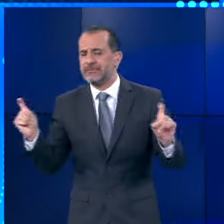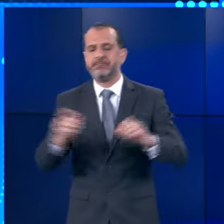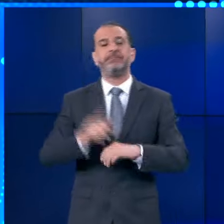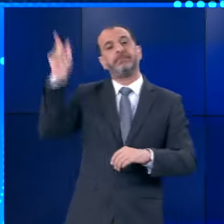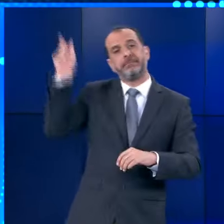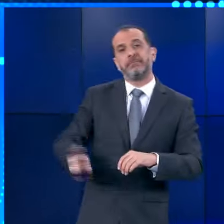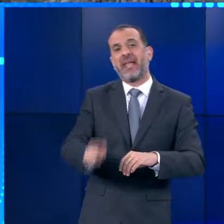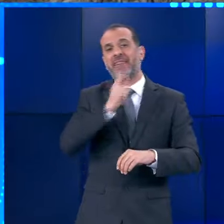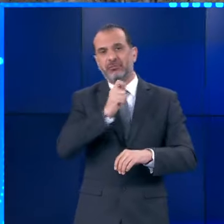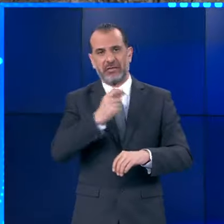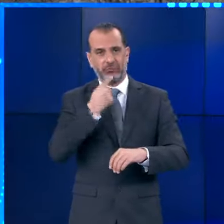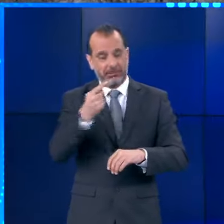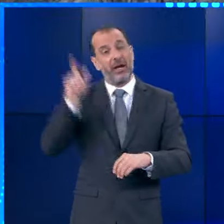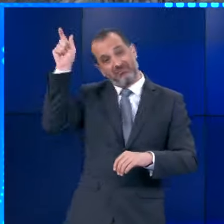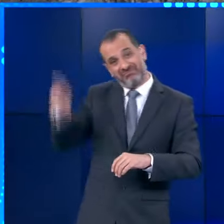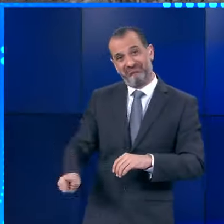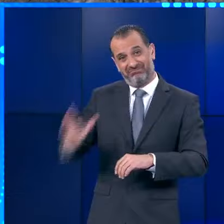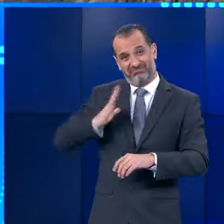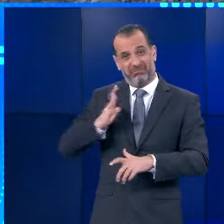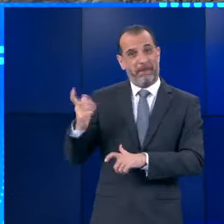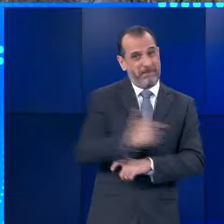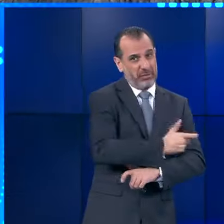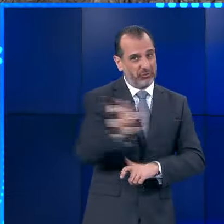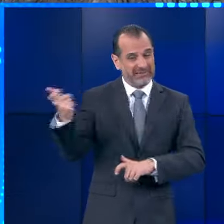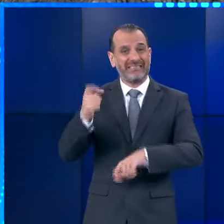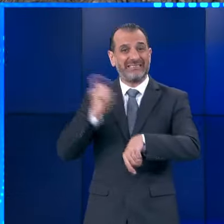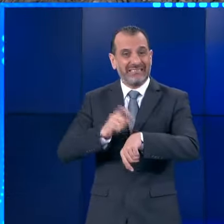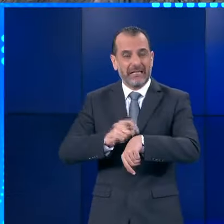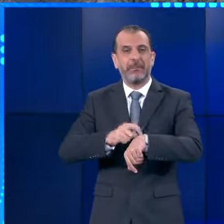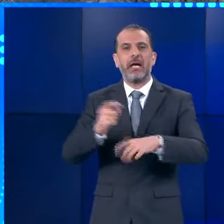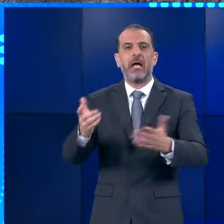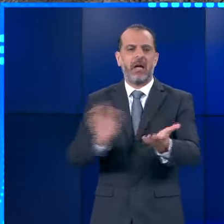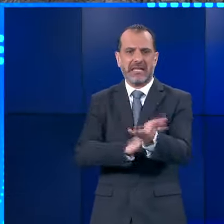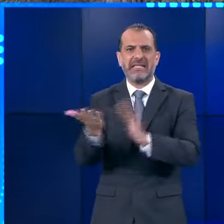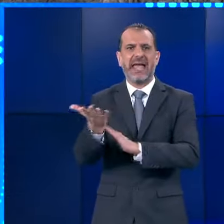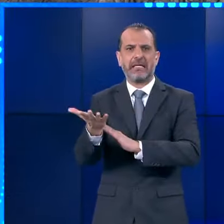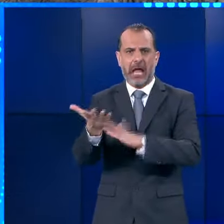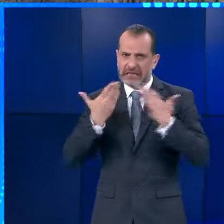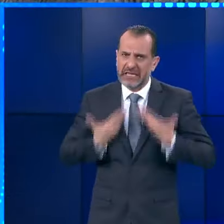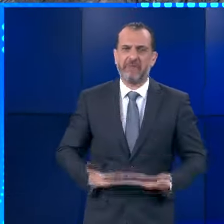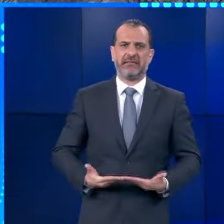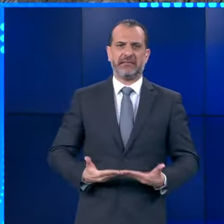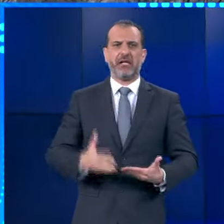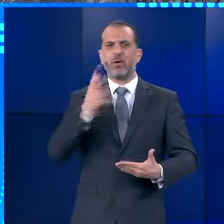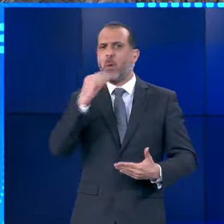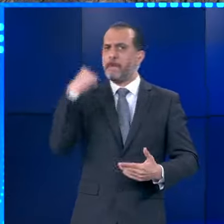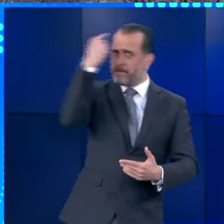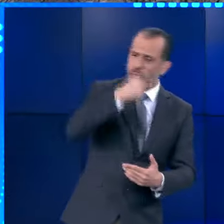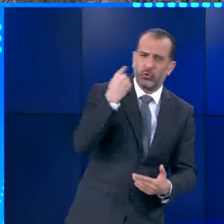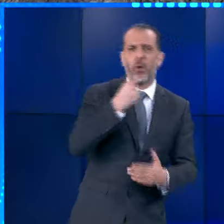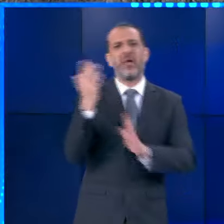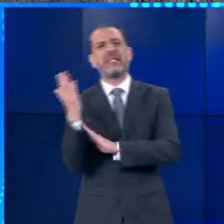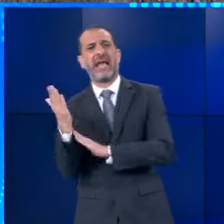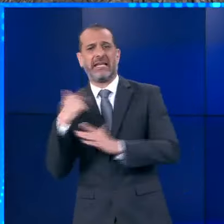Λοιπόν, ας ξεκινήσουμε τον άνθρωπο αυτό, ο οποίος τραυματίστηκε στα χέρια, όπως μου είπε χαρακτηριστικά, μάλιστα, είχε τραυματιστεί εδώ στο πρόσωπο και στο χέρι,